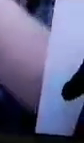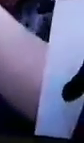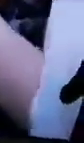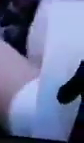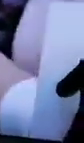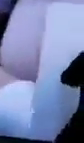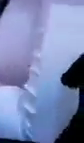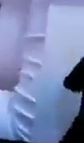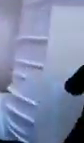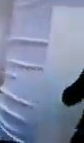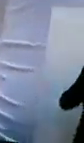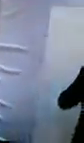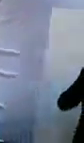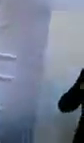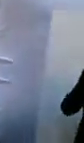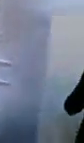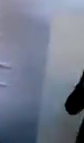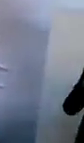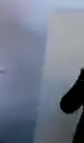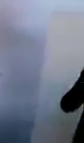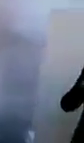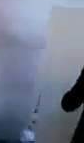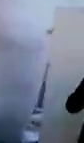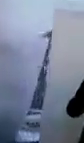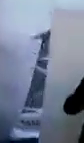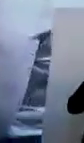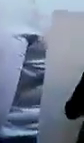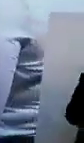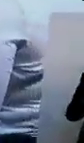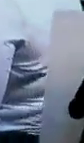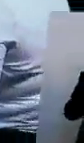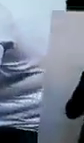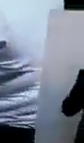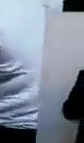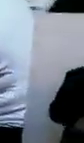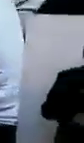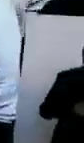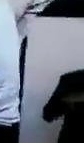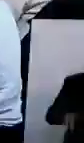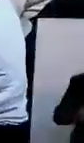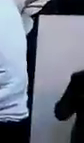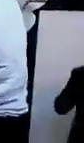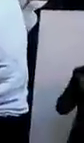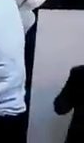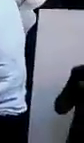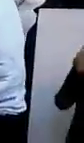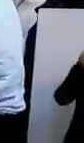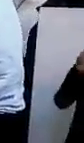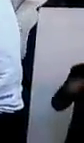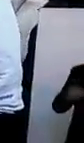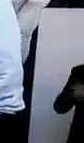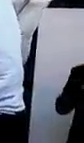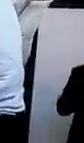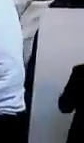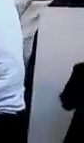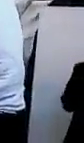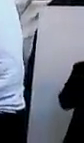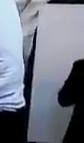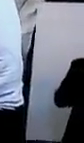Ausschusses, die mit 18,3 Millionen budgetiert sind, ein wichtiger erster Schritt in Richtung Beratung und Vorsorge. Und vor dem Eintreten